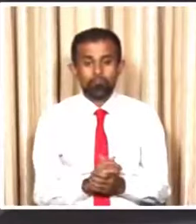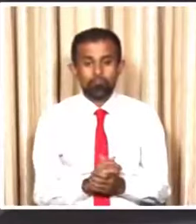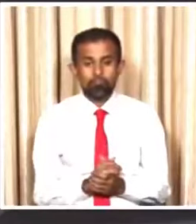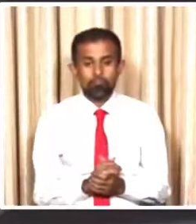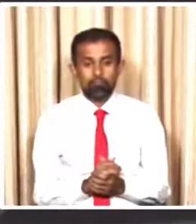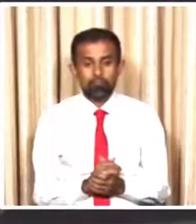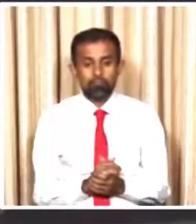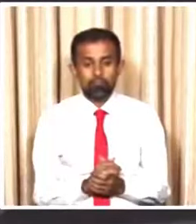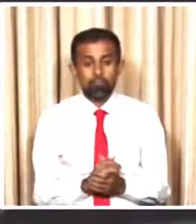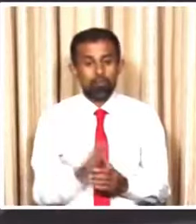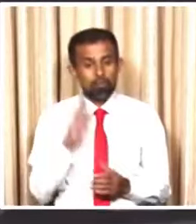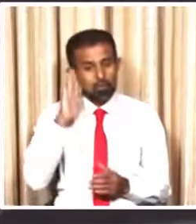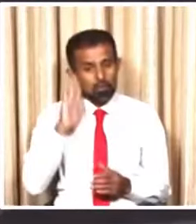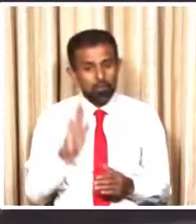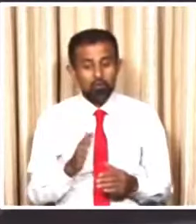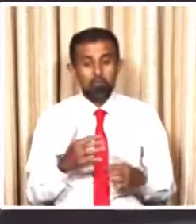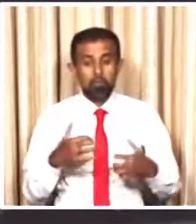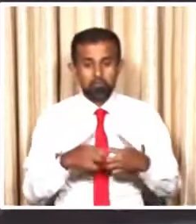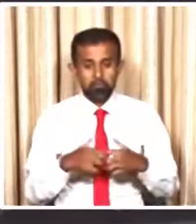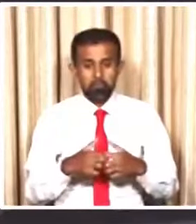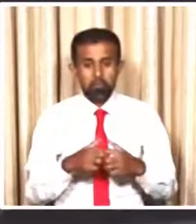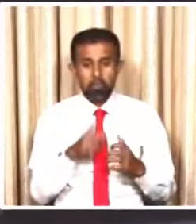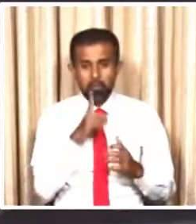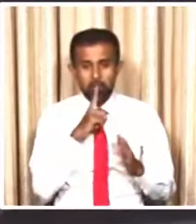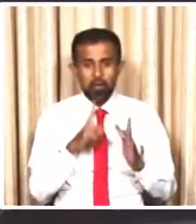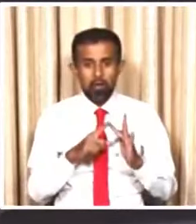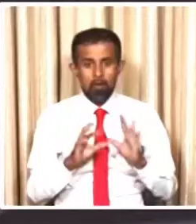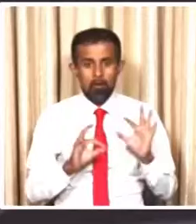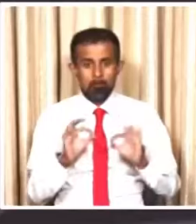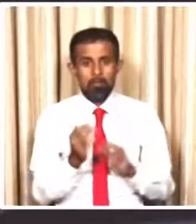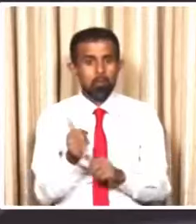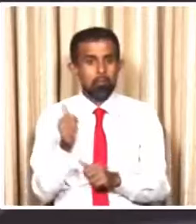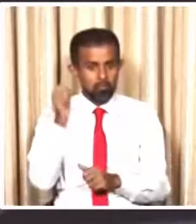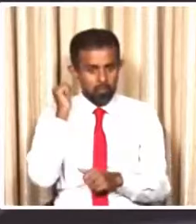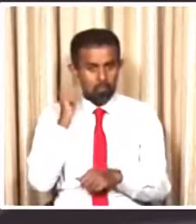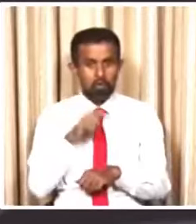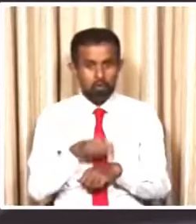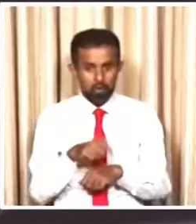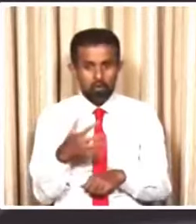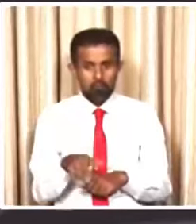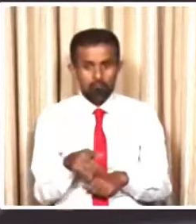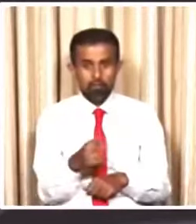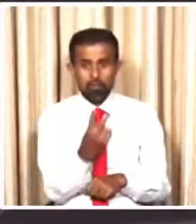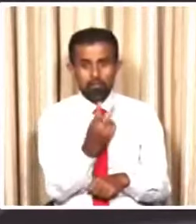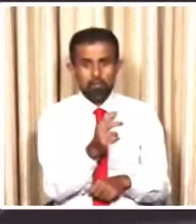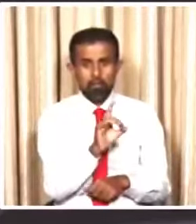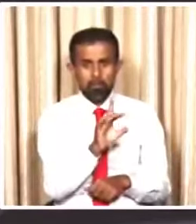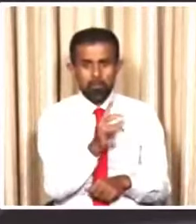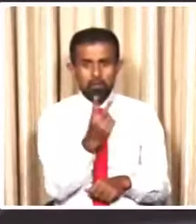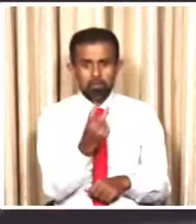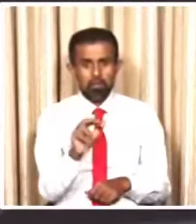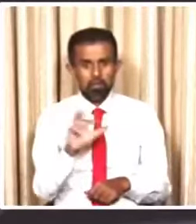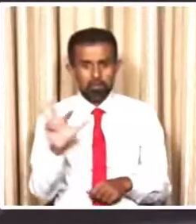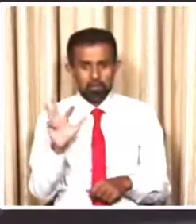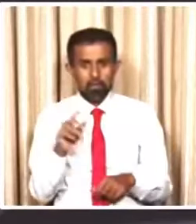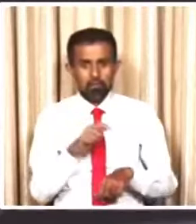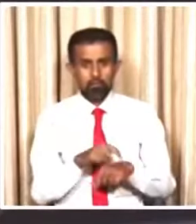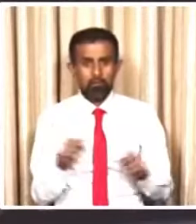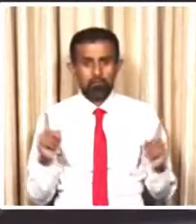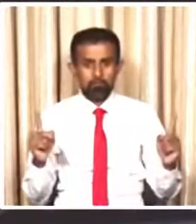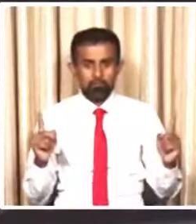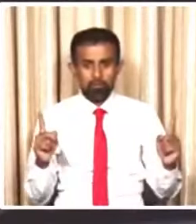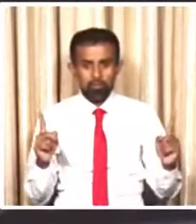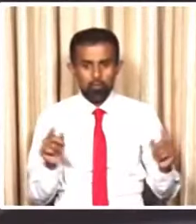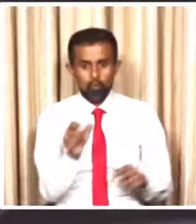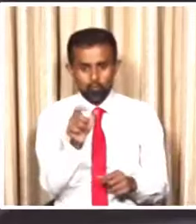මේ කියන්නේ ස්වාභාවික විපත් වලට රක්ෂණයක් පෞගේ කාල සීමාවේදී තිබ්බා 2015 2019 කාල සීමාවේ. ඔබ